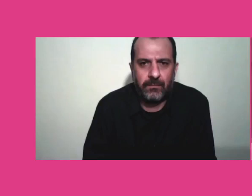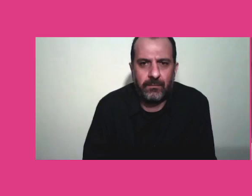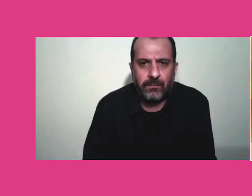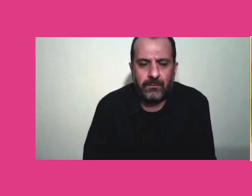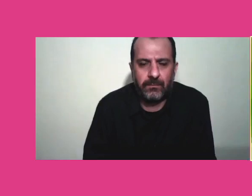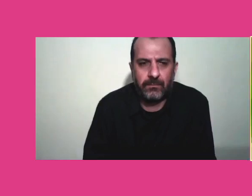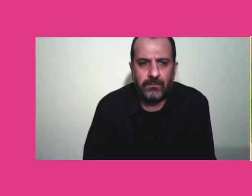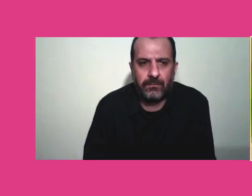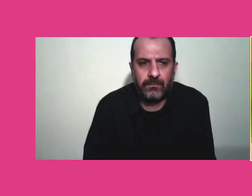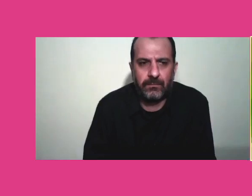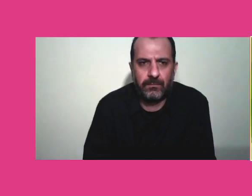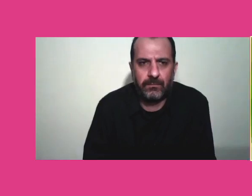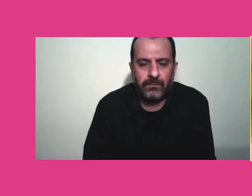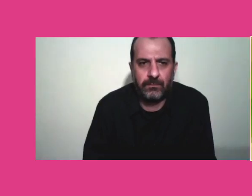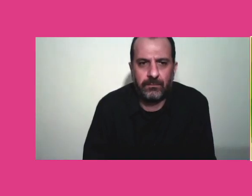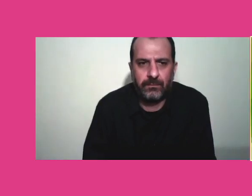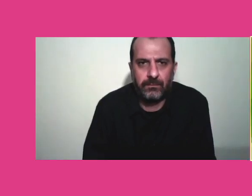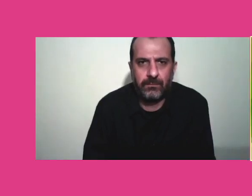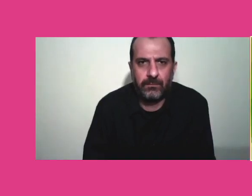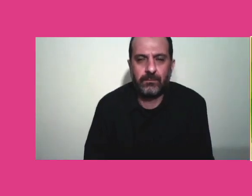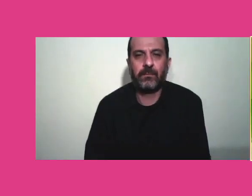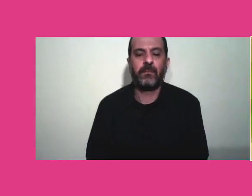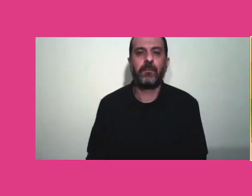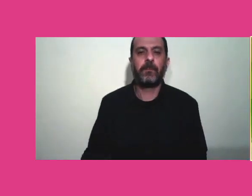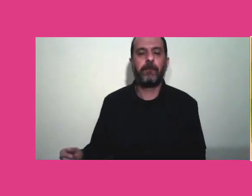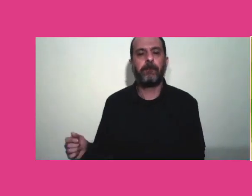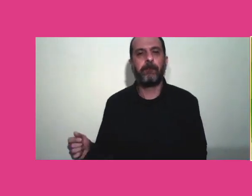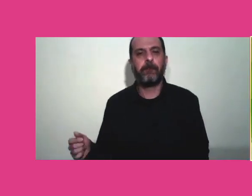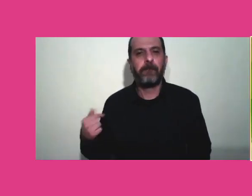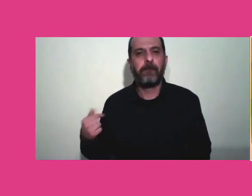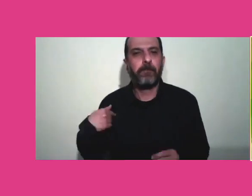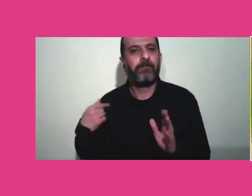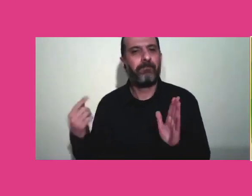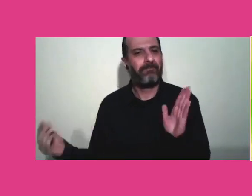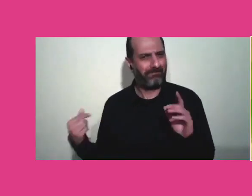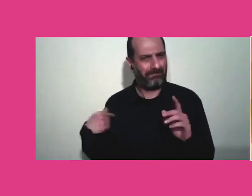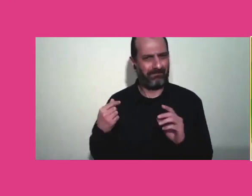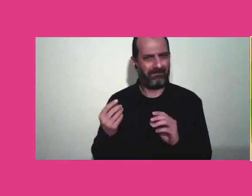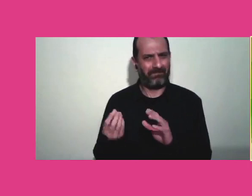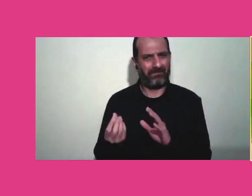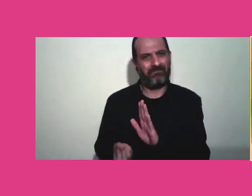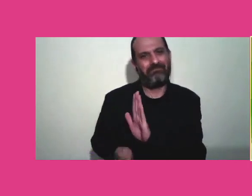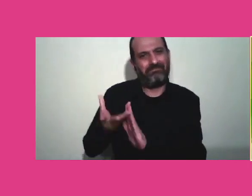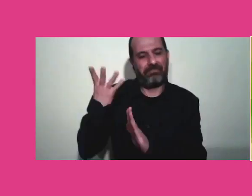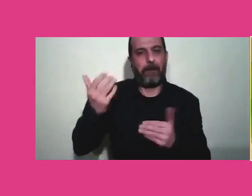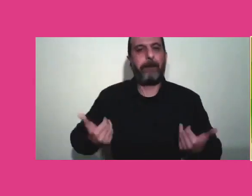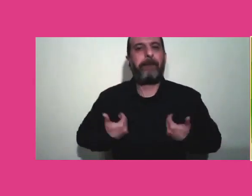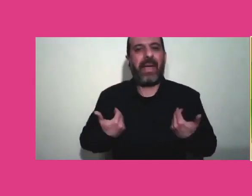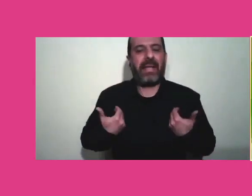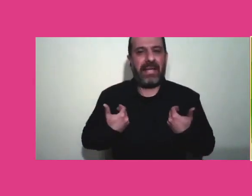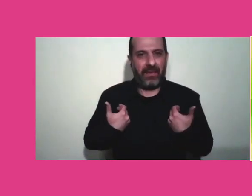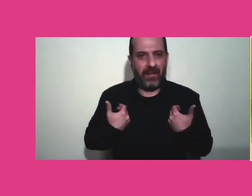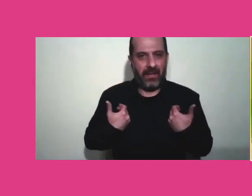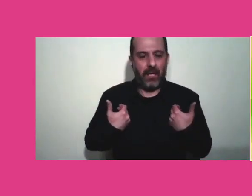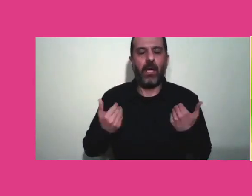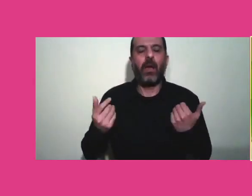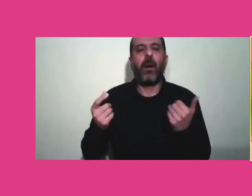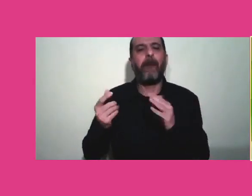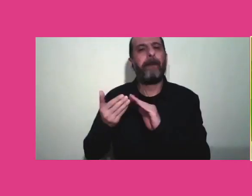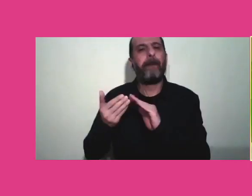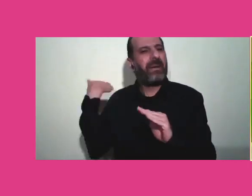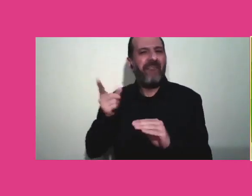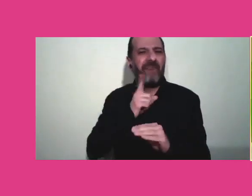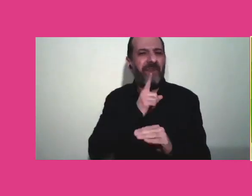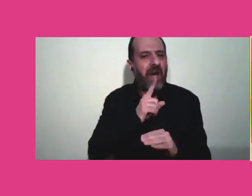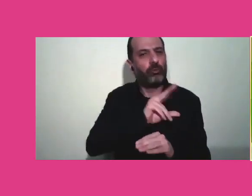Ωραία, θα βάλω να παίξουμε λίγο το παιχνίδι που παίζαμε πριν, αλλά ήταν έτσι πιο εύκολο με σύμβολα.